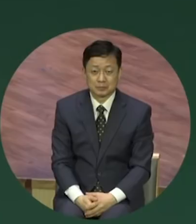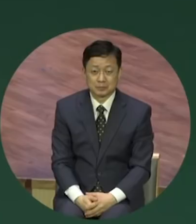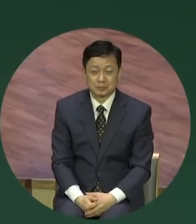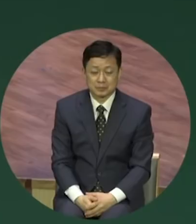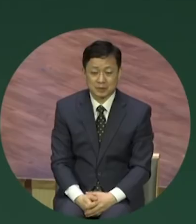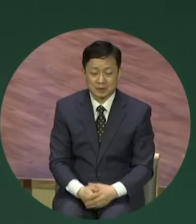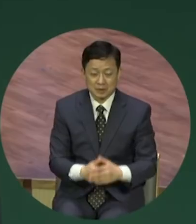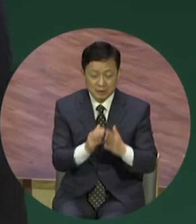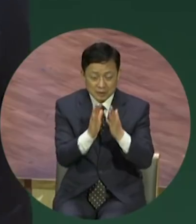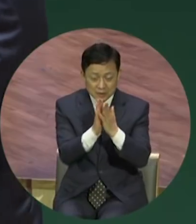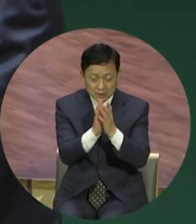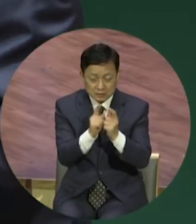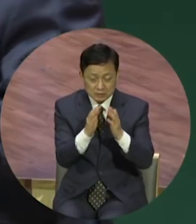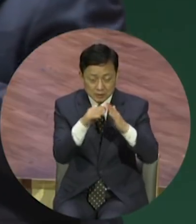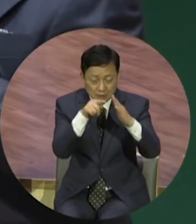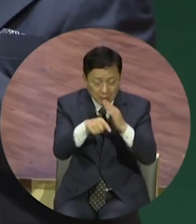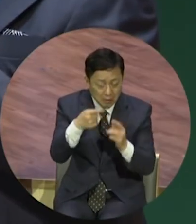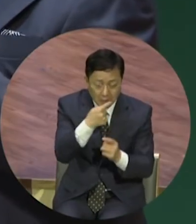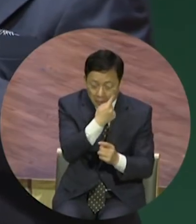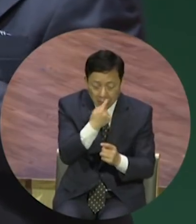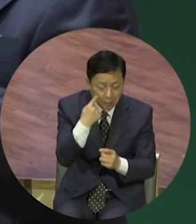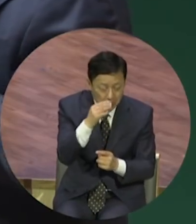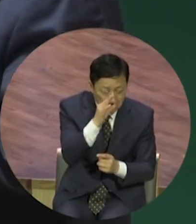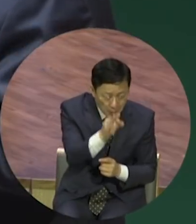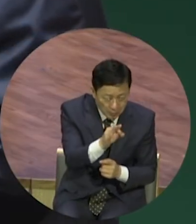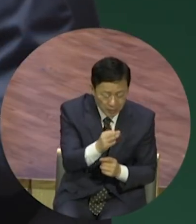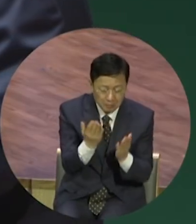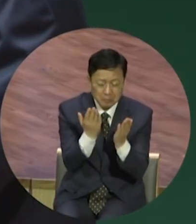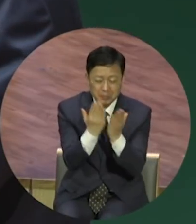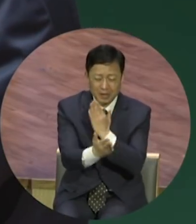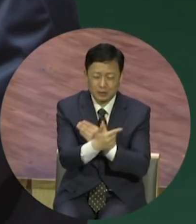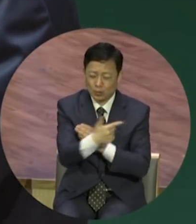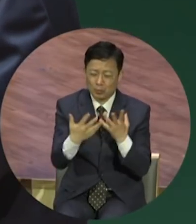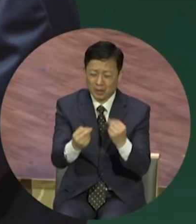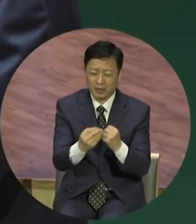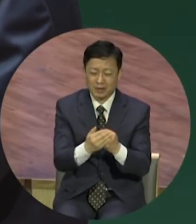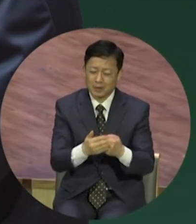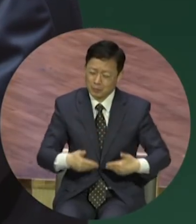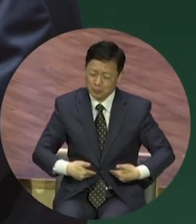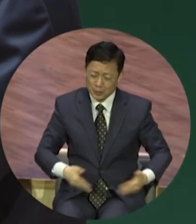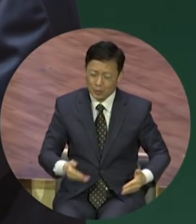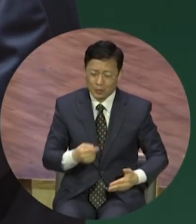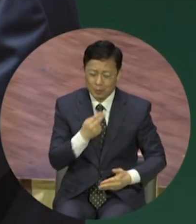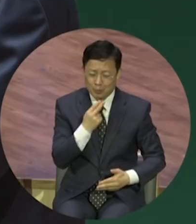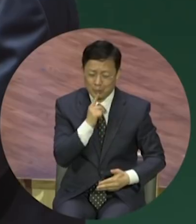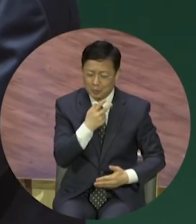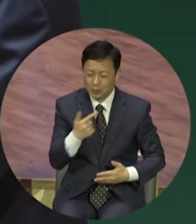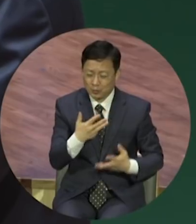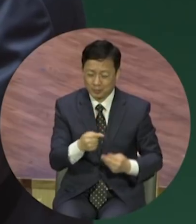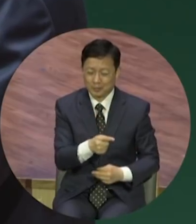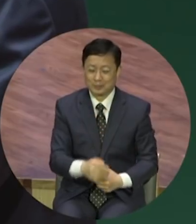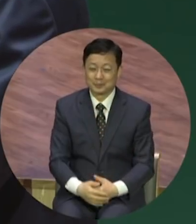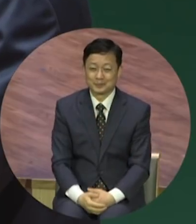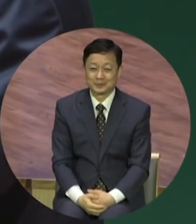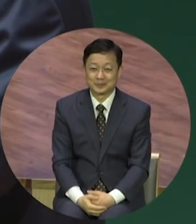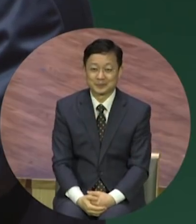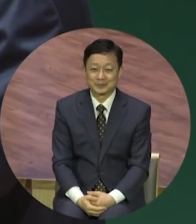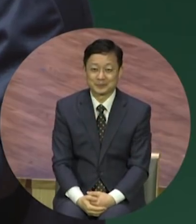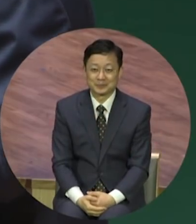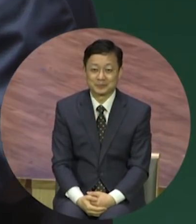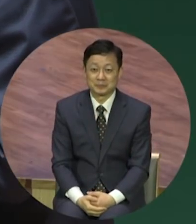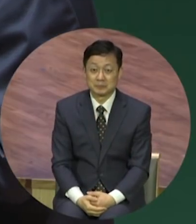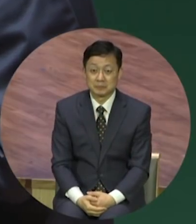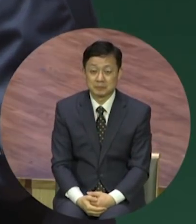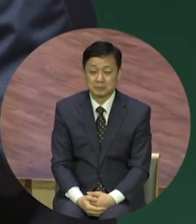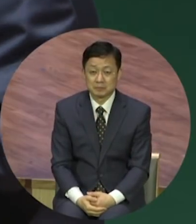필요 없어요. And when you go to the field, there will be people who speak all sorts of words, speaking about all the ills and the bad things about military missions. Don't listen to those words. 이제 이스라엘 나라는 얼마나